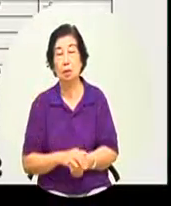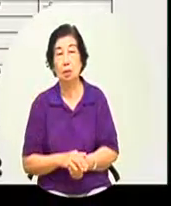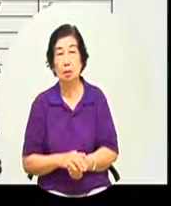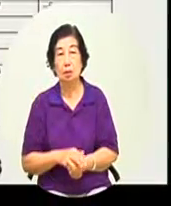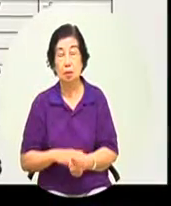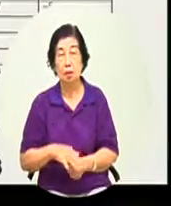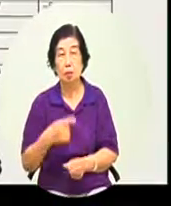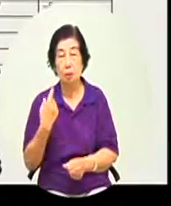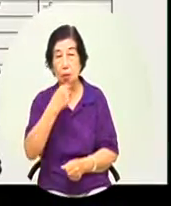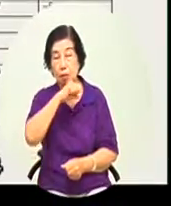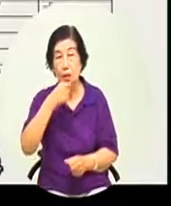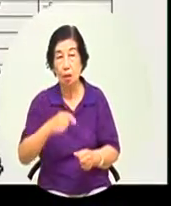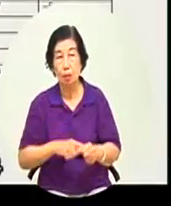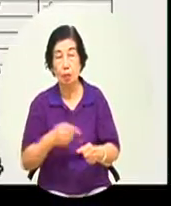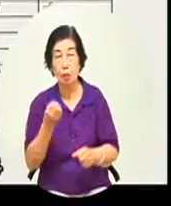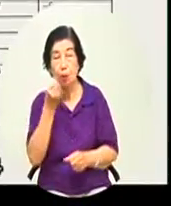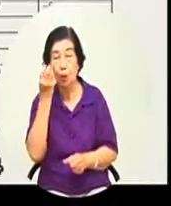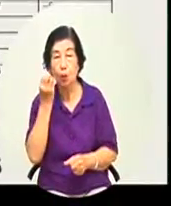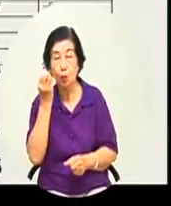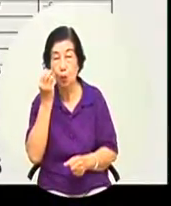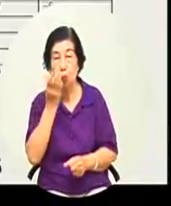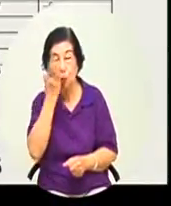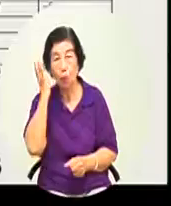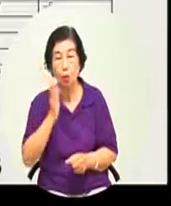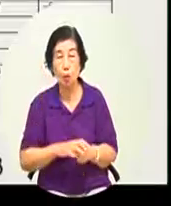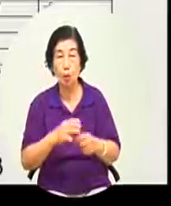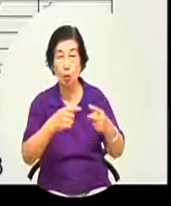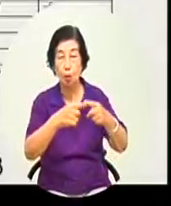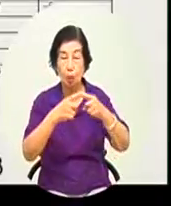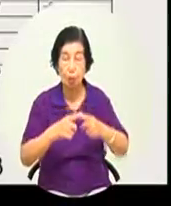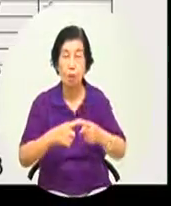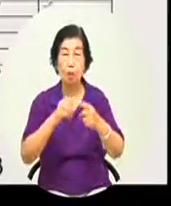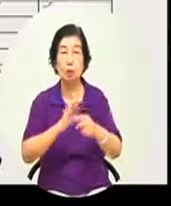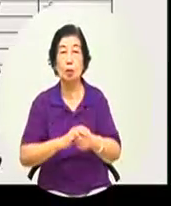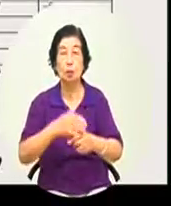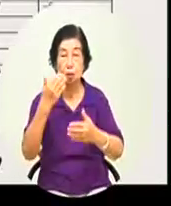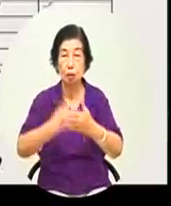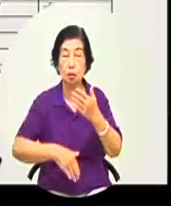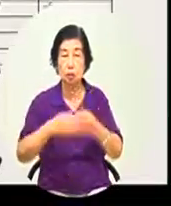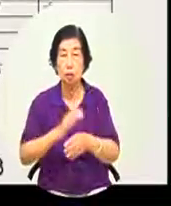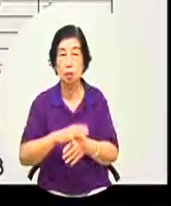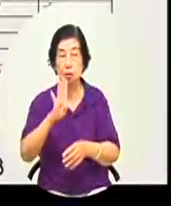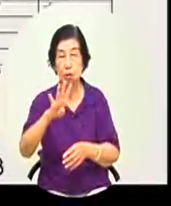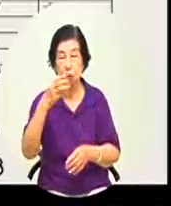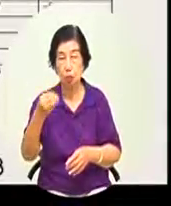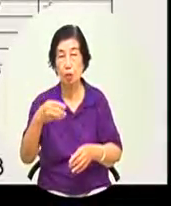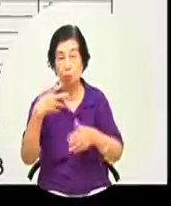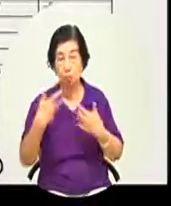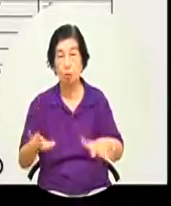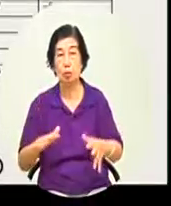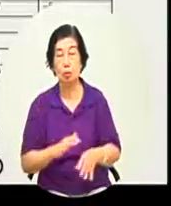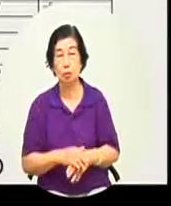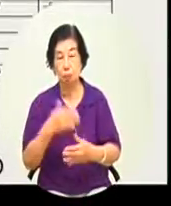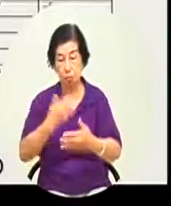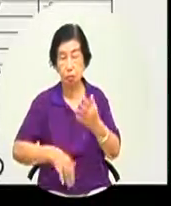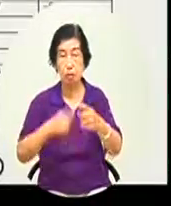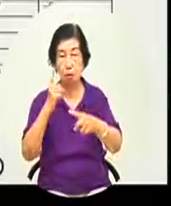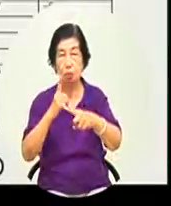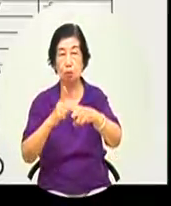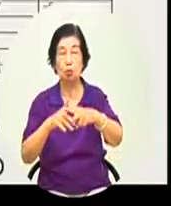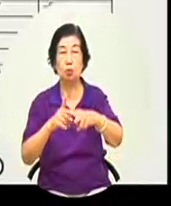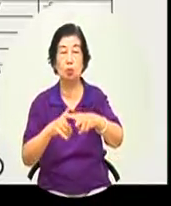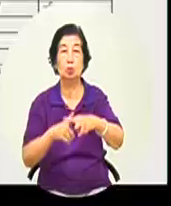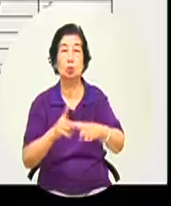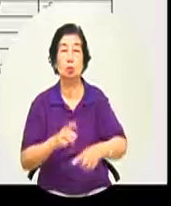实占了都一半，我们减少的数量的一半了，所以。这个看起